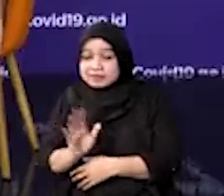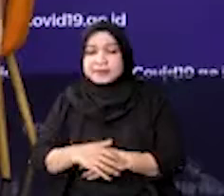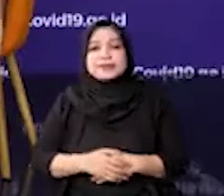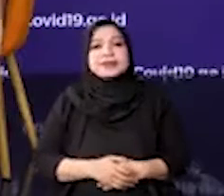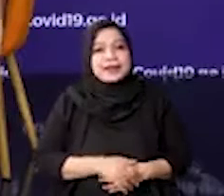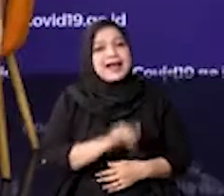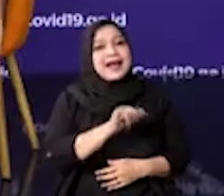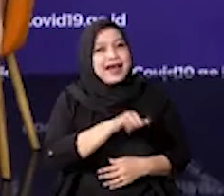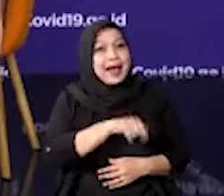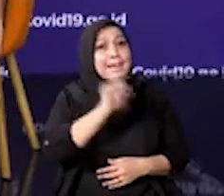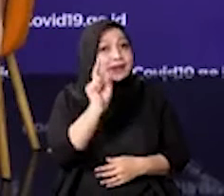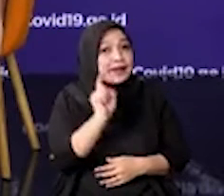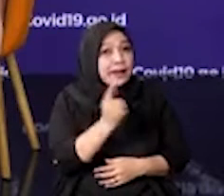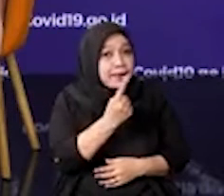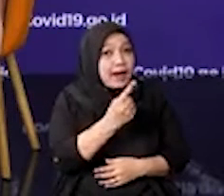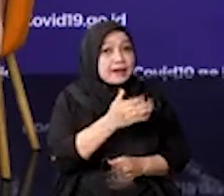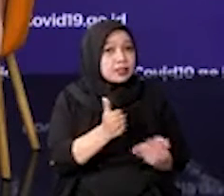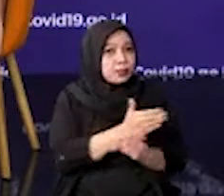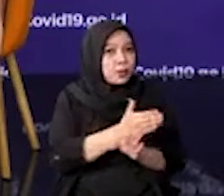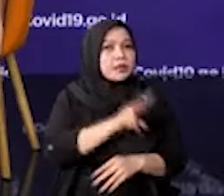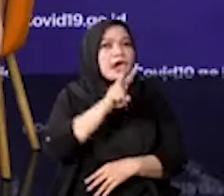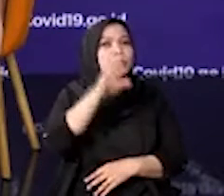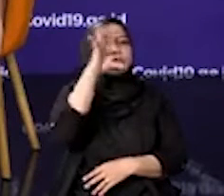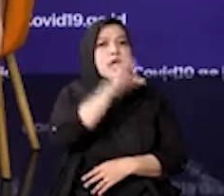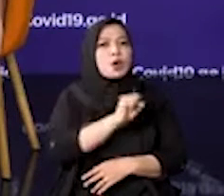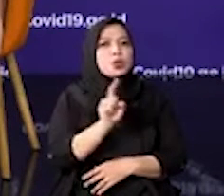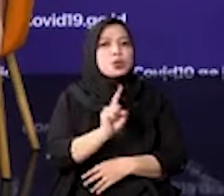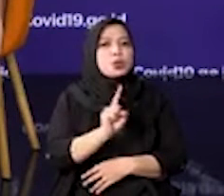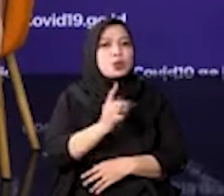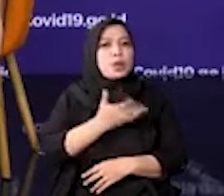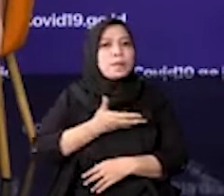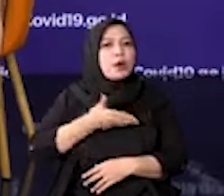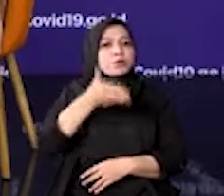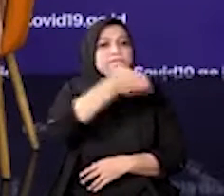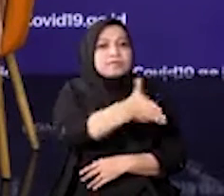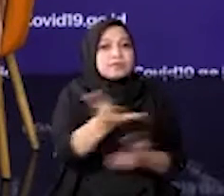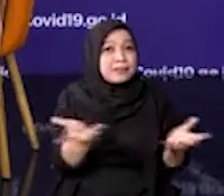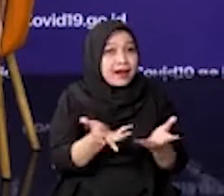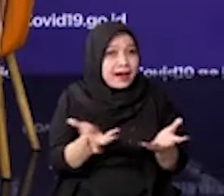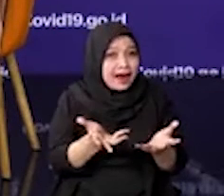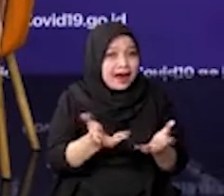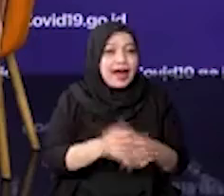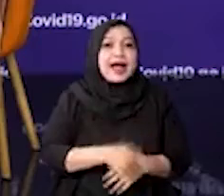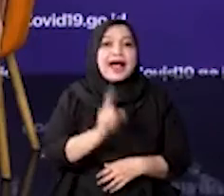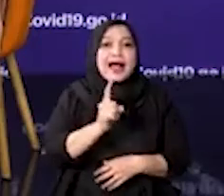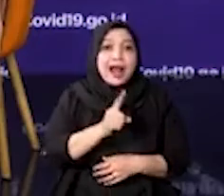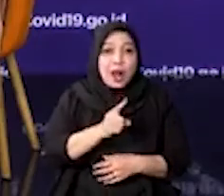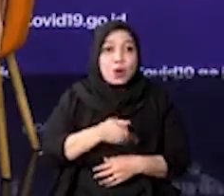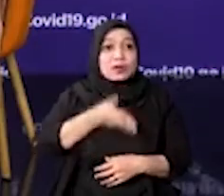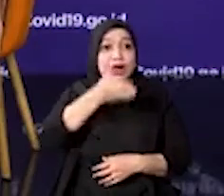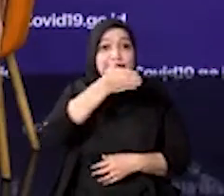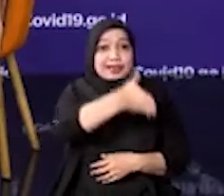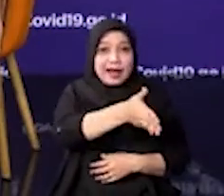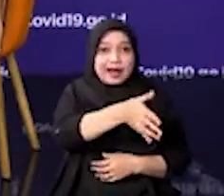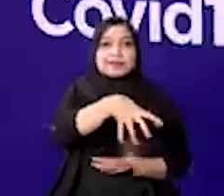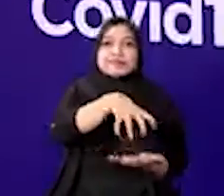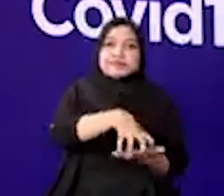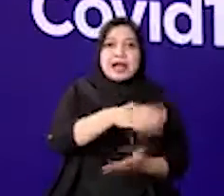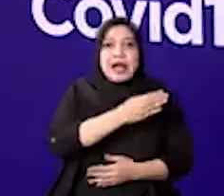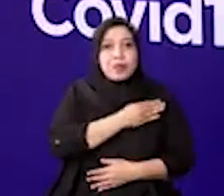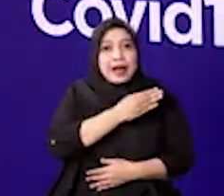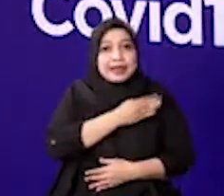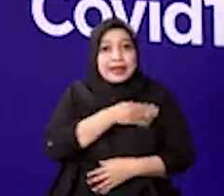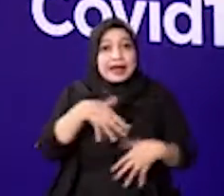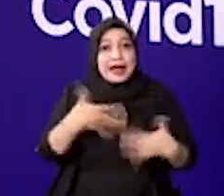ee kalau kita berada di kabupaten atau kota yang zona hijau itu aman e tidak ada kasus